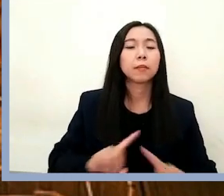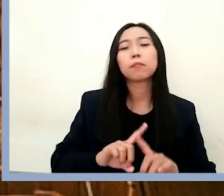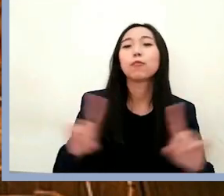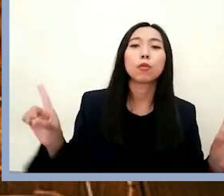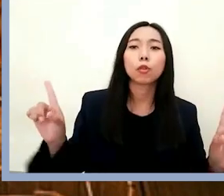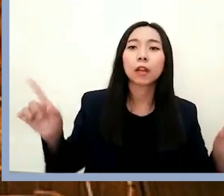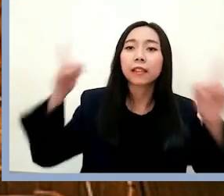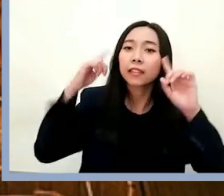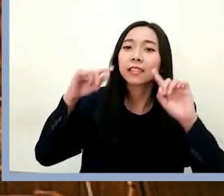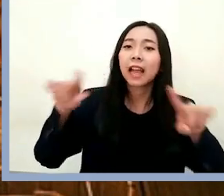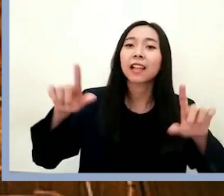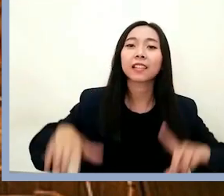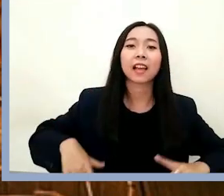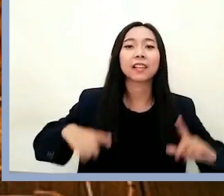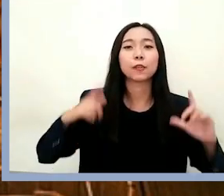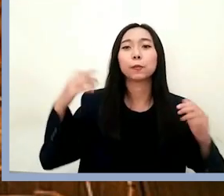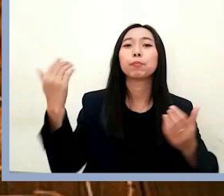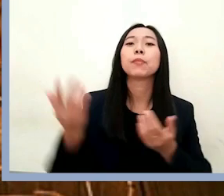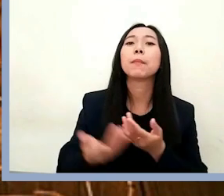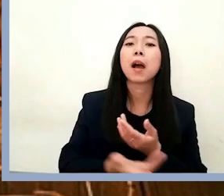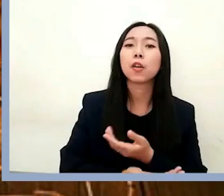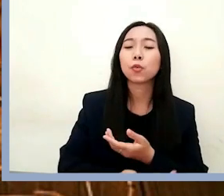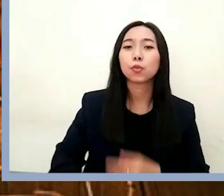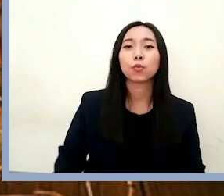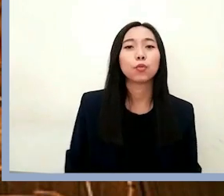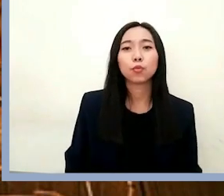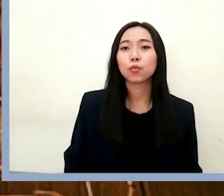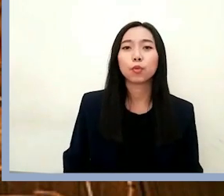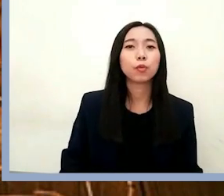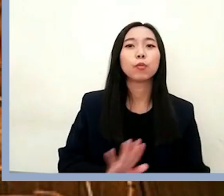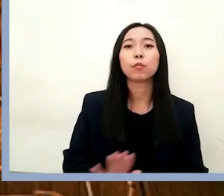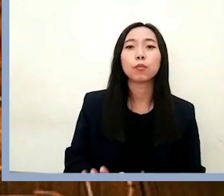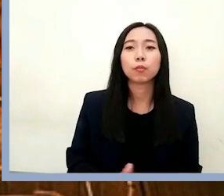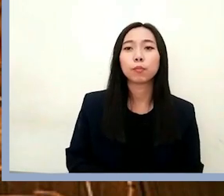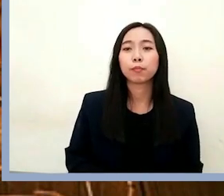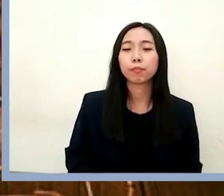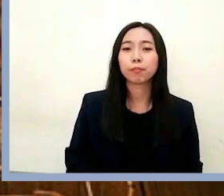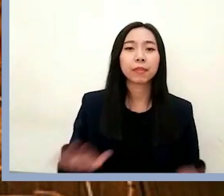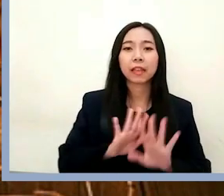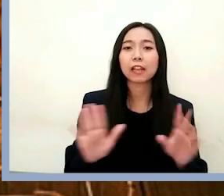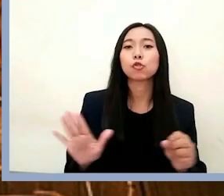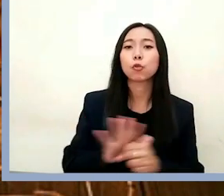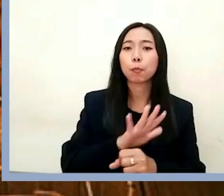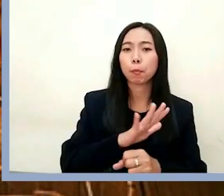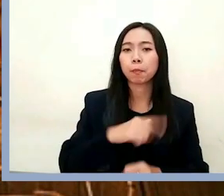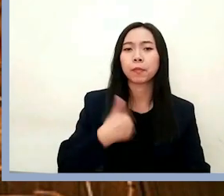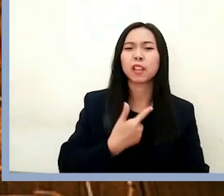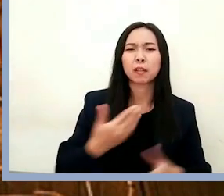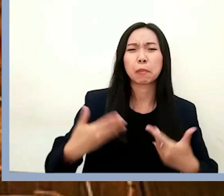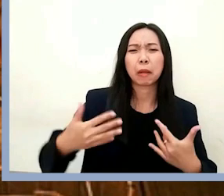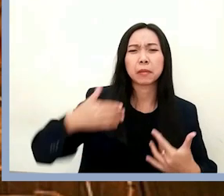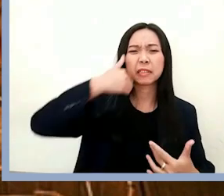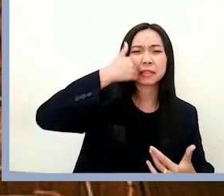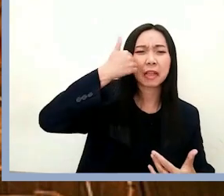kehidupan yang dibaharui jadi tidaklah cukup kita merasa bersalah dilty